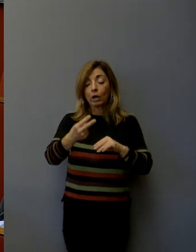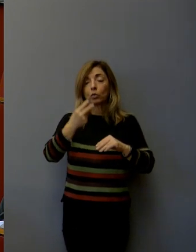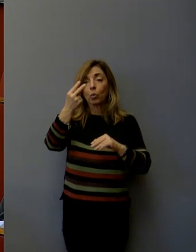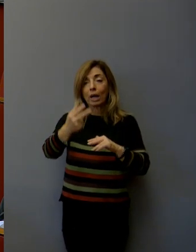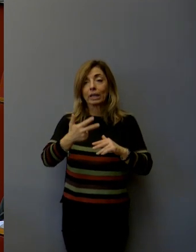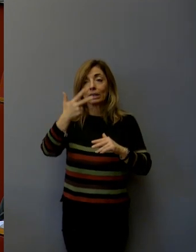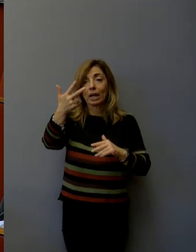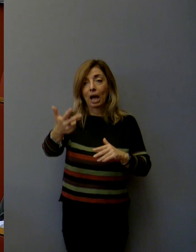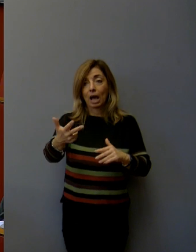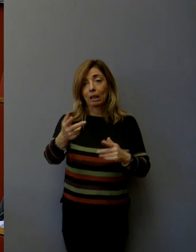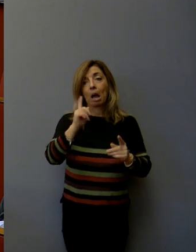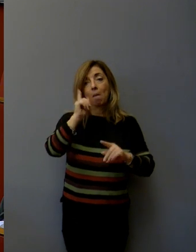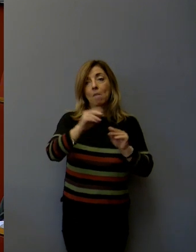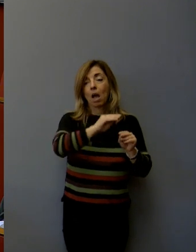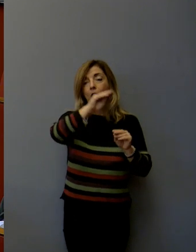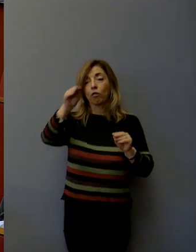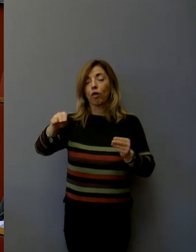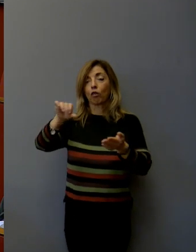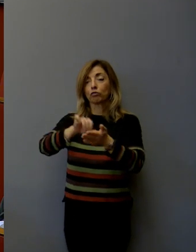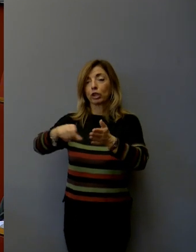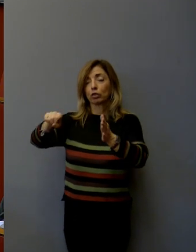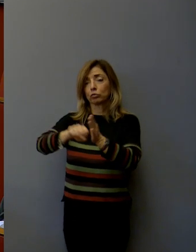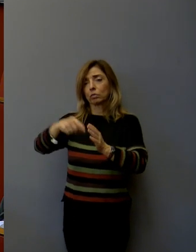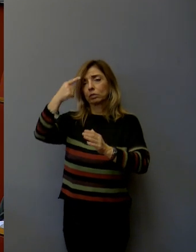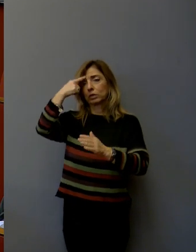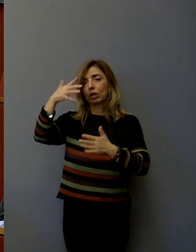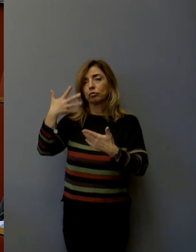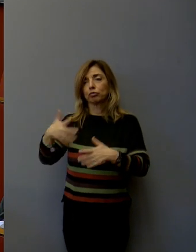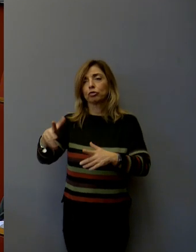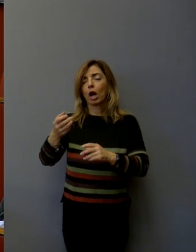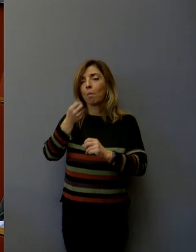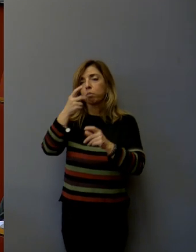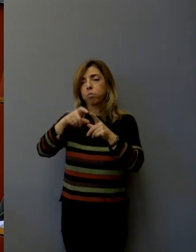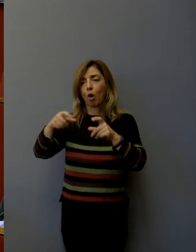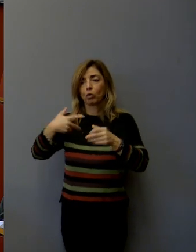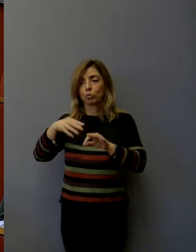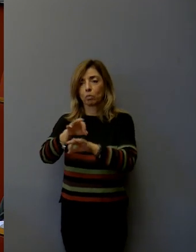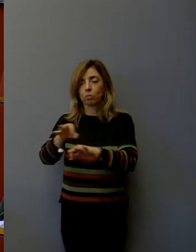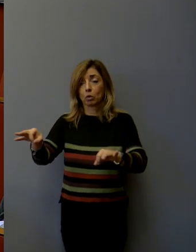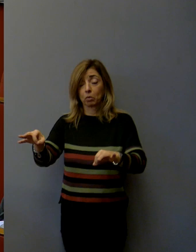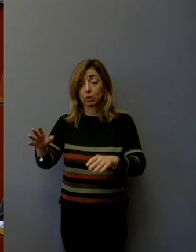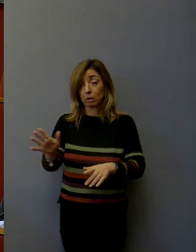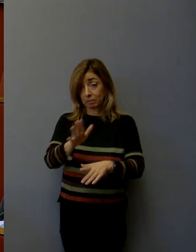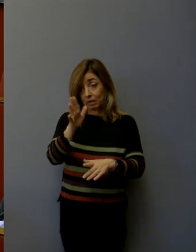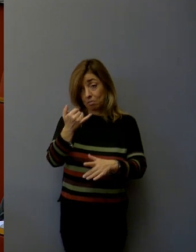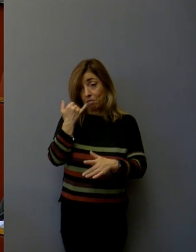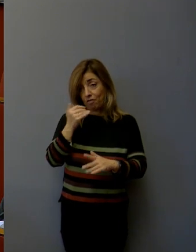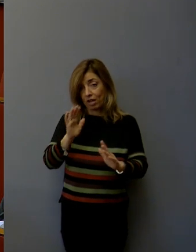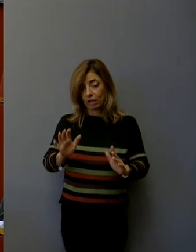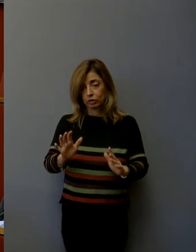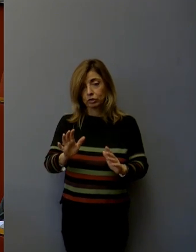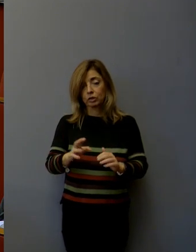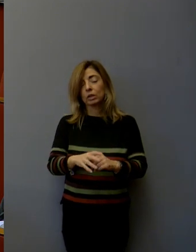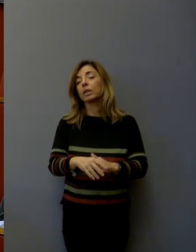i bonus ci sono già non mi sembra una cosa difficile Mi sembra una cosa abbastanza facile da pensare soprattutto quando